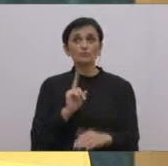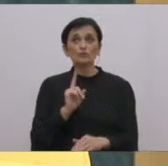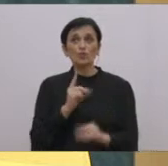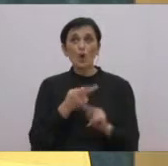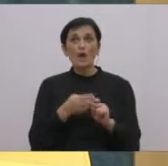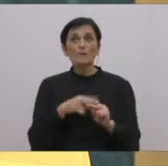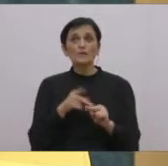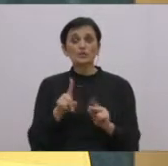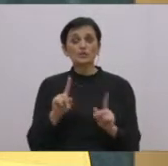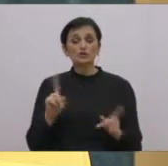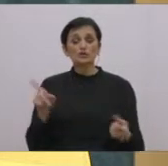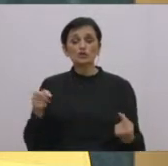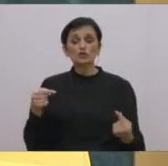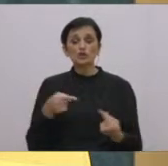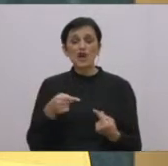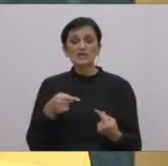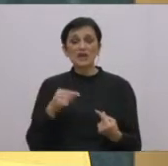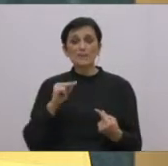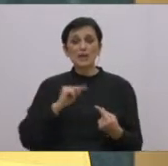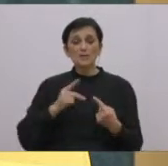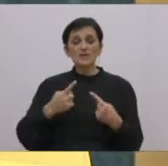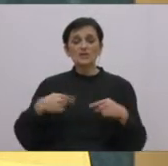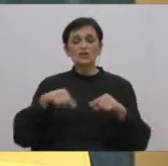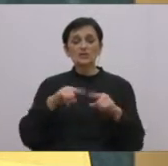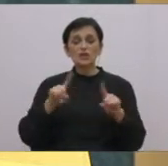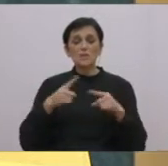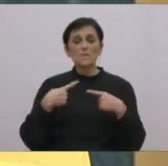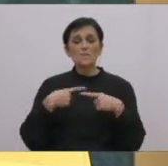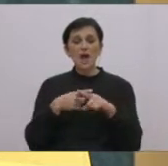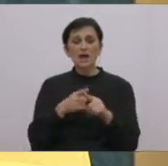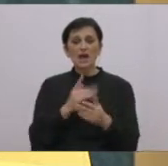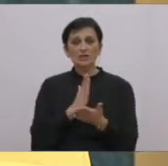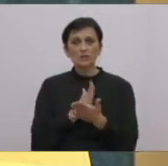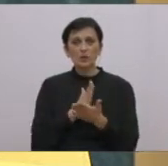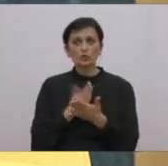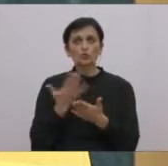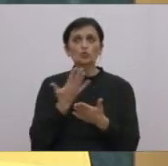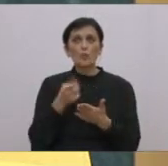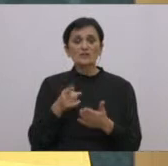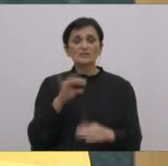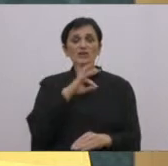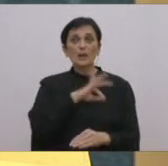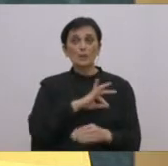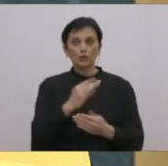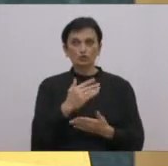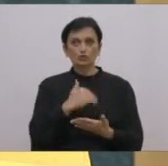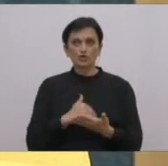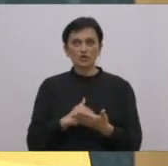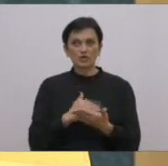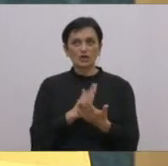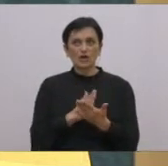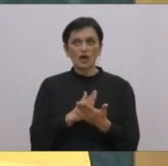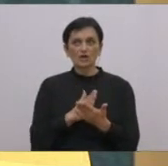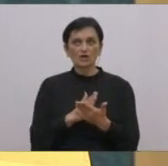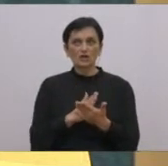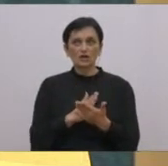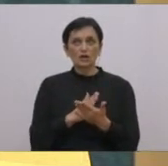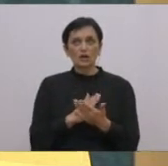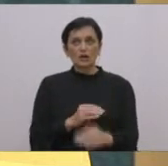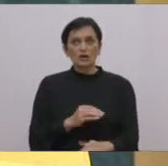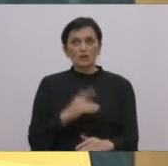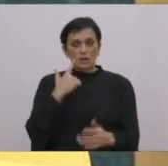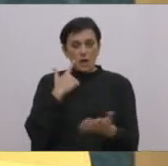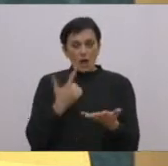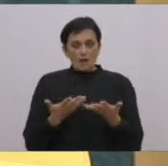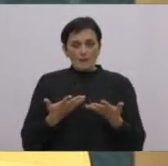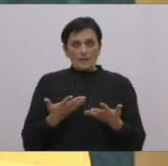ამისთვის შესაბამისი ინსტიტუციური მექანიზმებიც არსებობს, რომლის გამოყენების შედეგადაც ხდება აღნიშნული